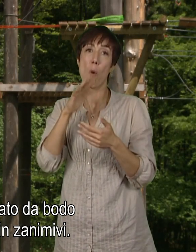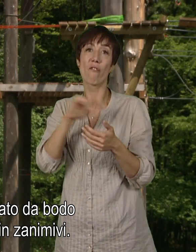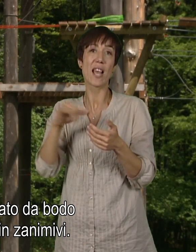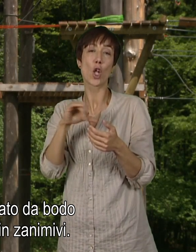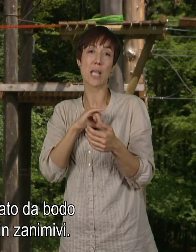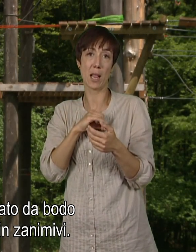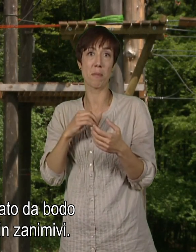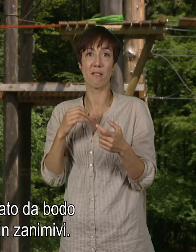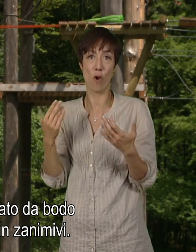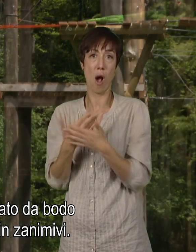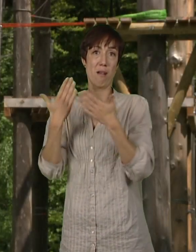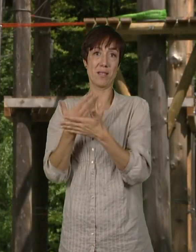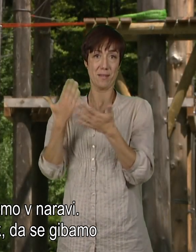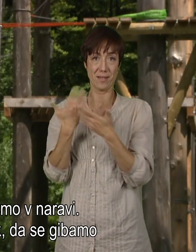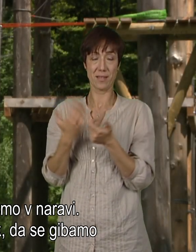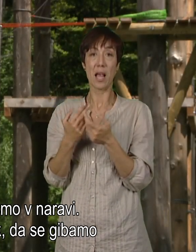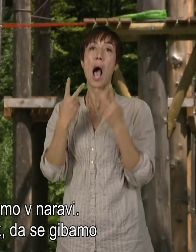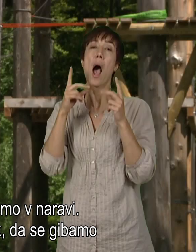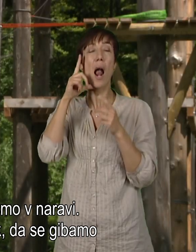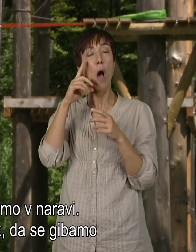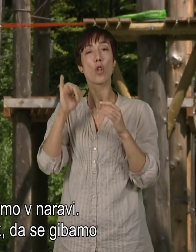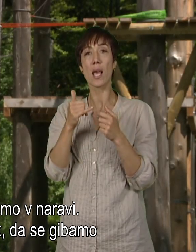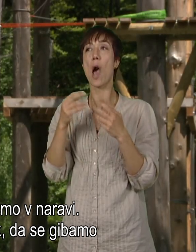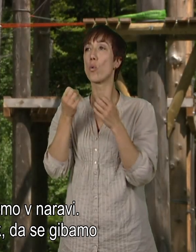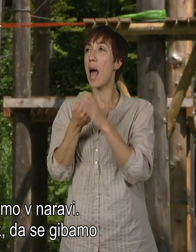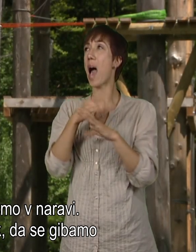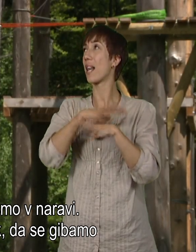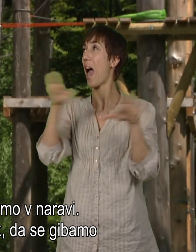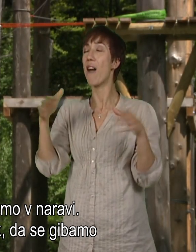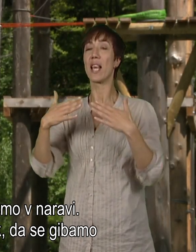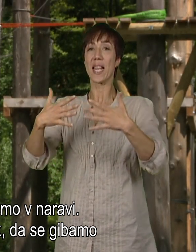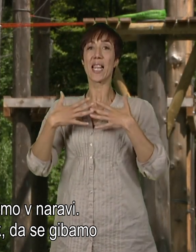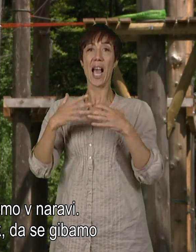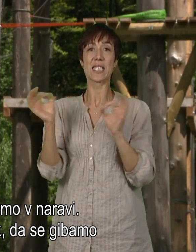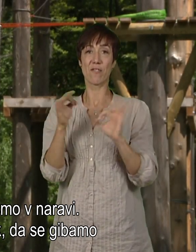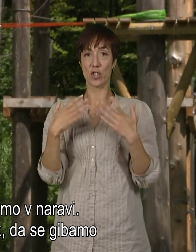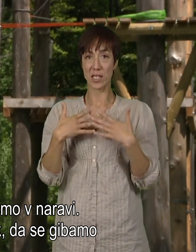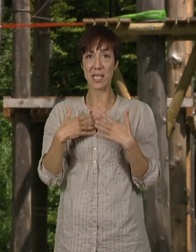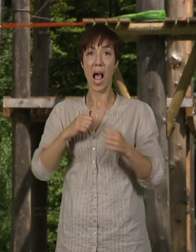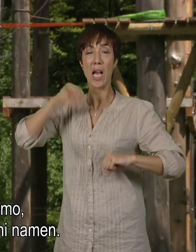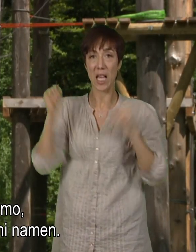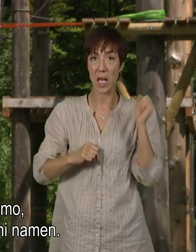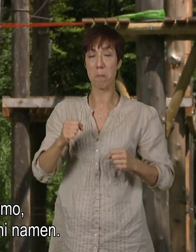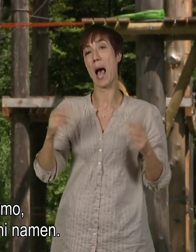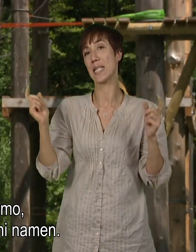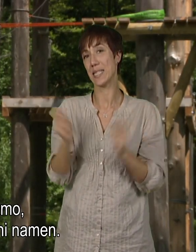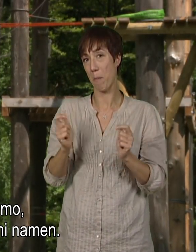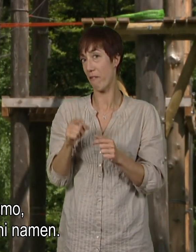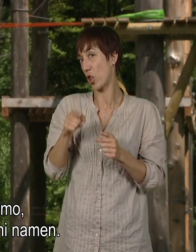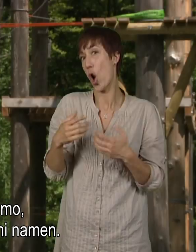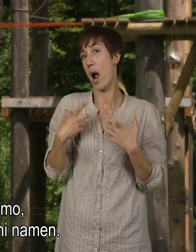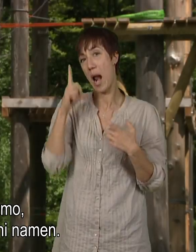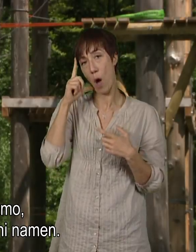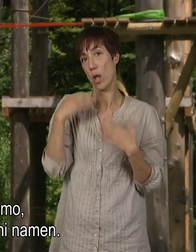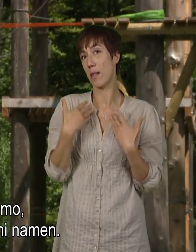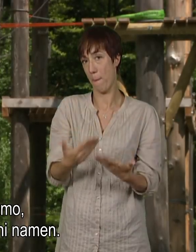bodo vedno atraktivni in zanimivi. Glavno pa je, da smo v naravi, da dihamo svež zrak, da se gibljemo, da se zabavamo, in to je